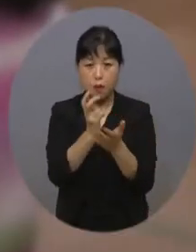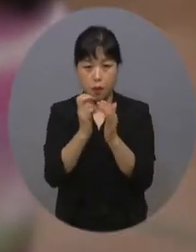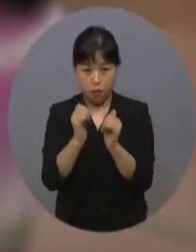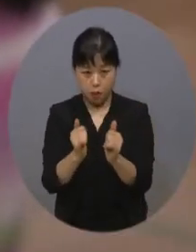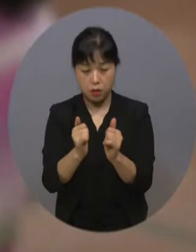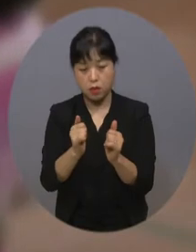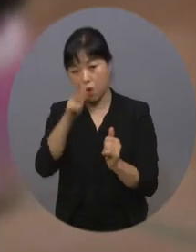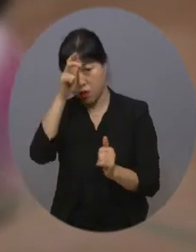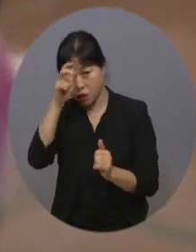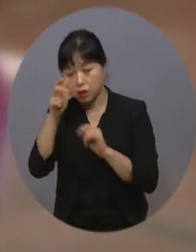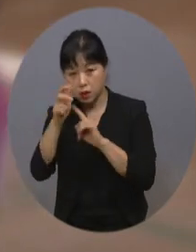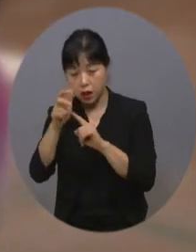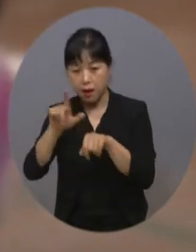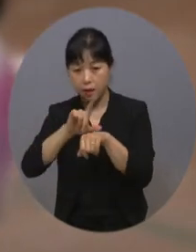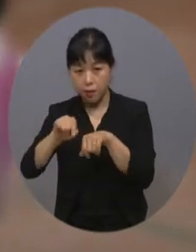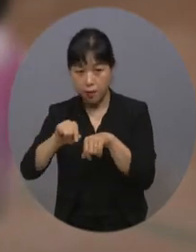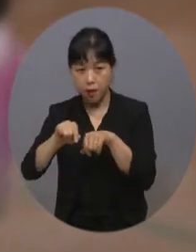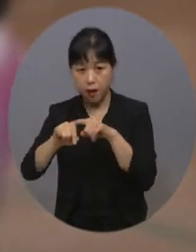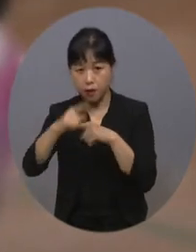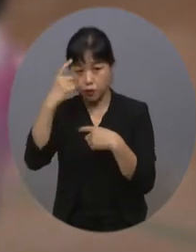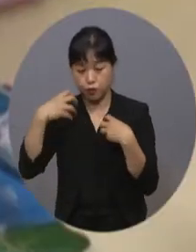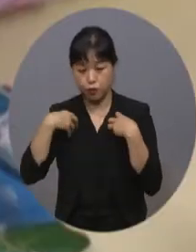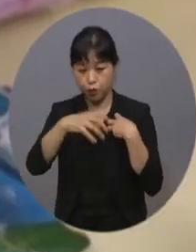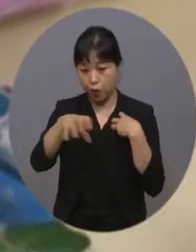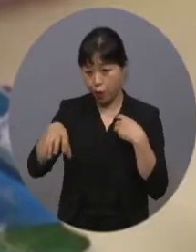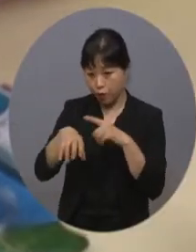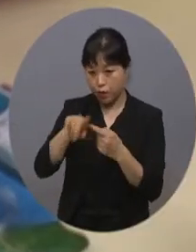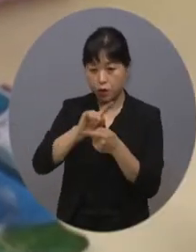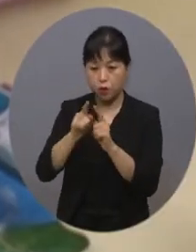관련 정보를 공유하는 체계도 보완합니다.